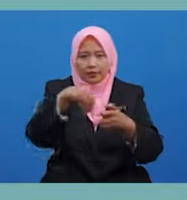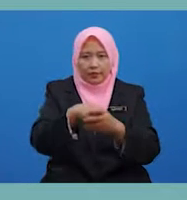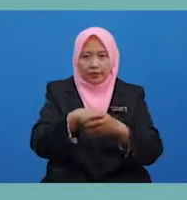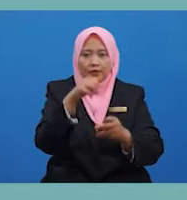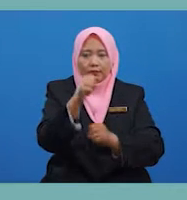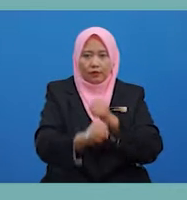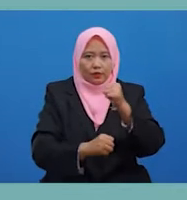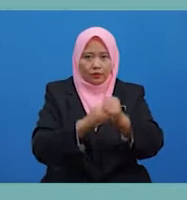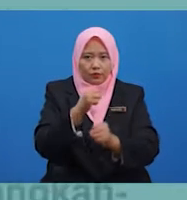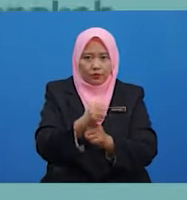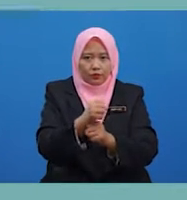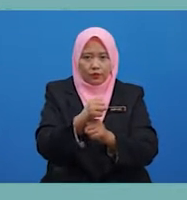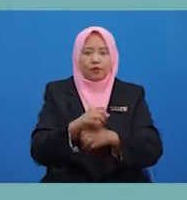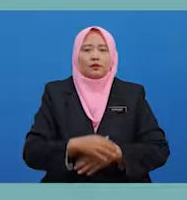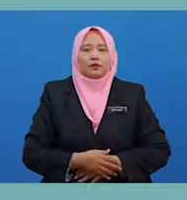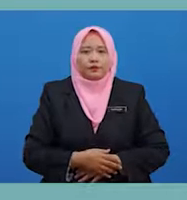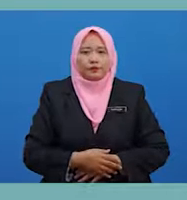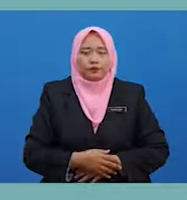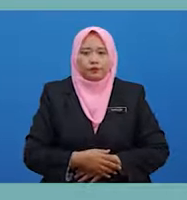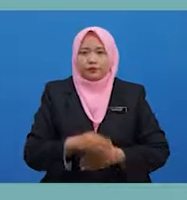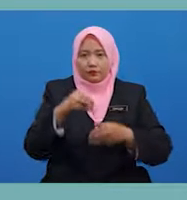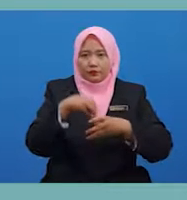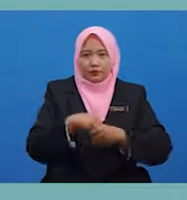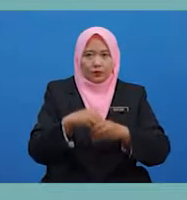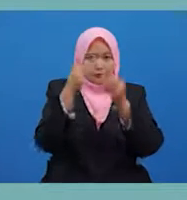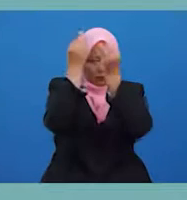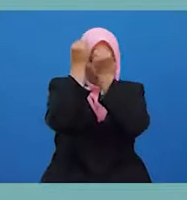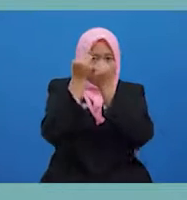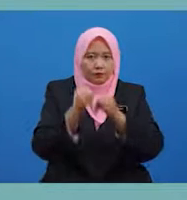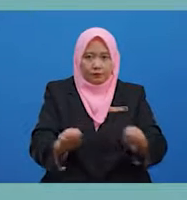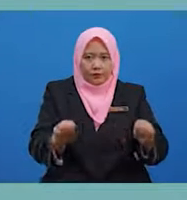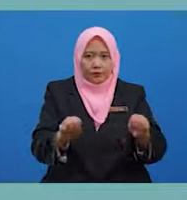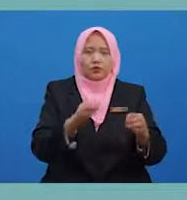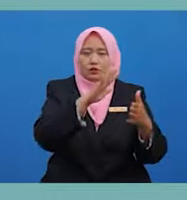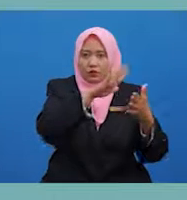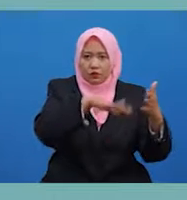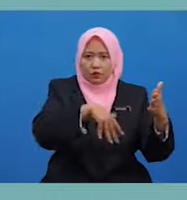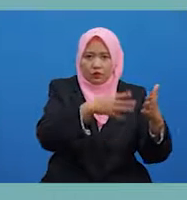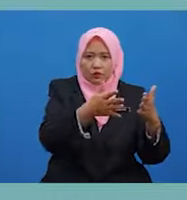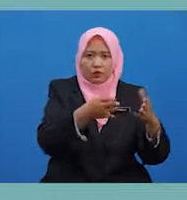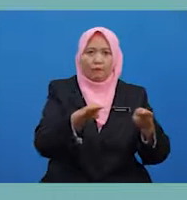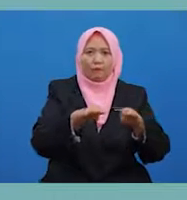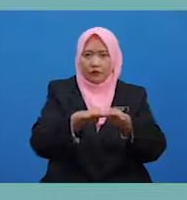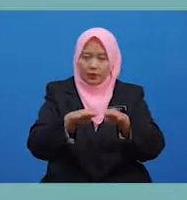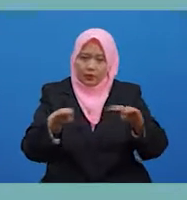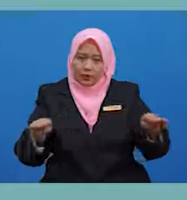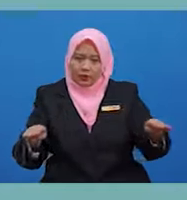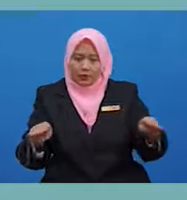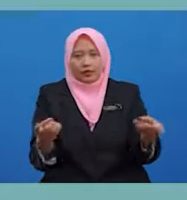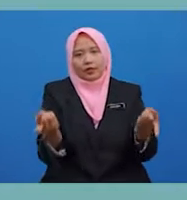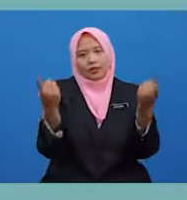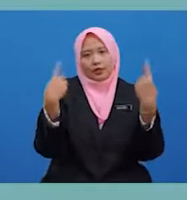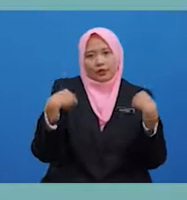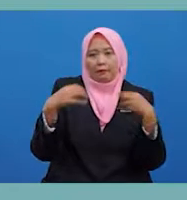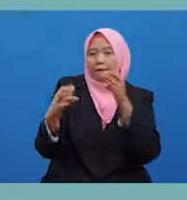Soalan yang berbunyi, berdasarkan maklumat dalam jadual di bawah, bandingkan kedatangan pelancong